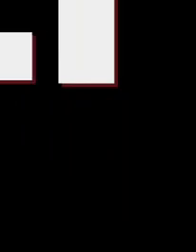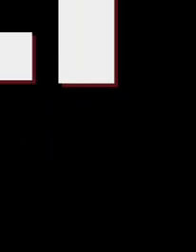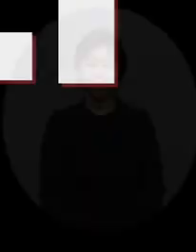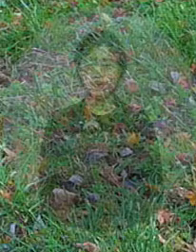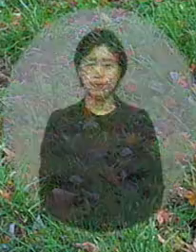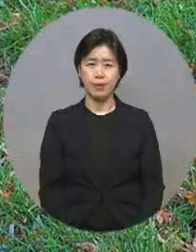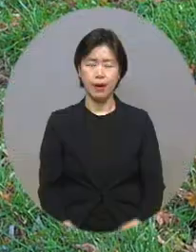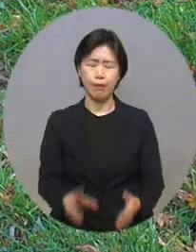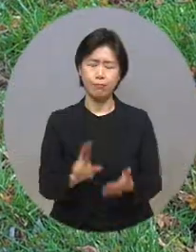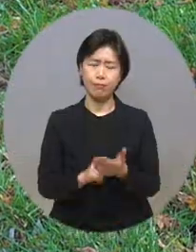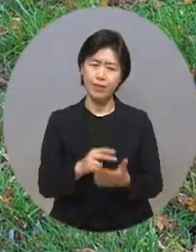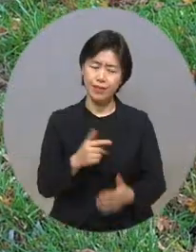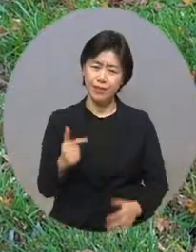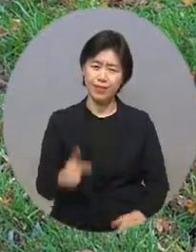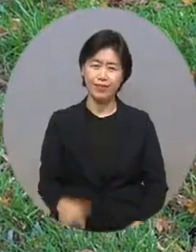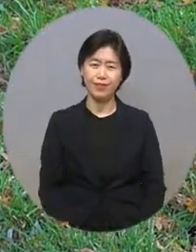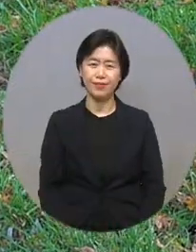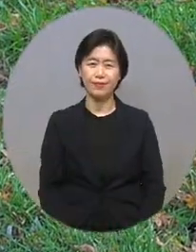끝났다. 와.